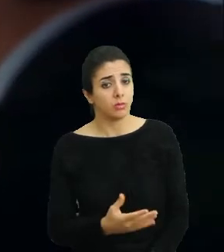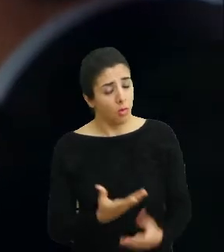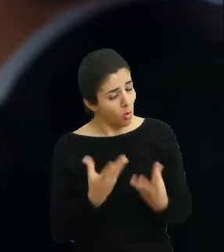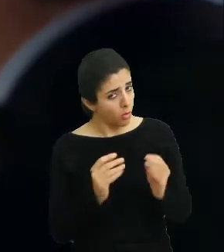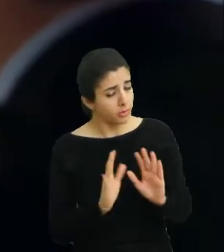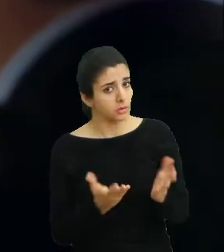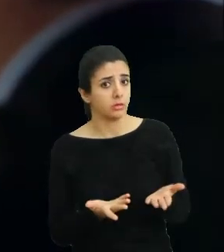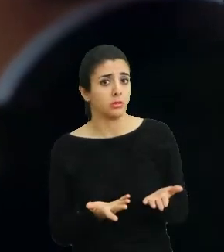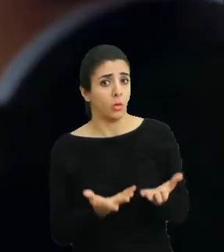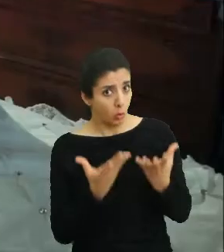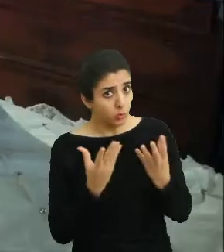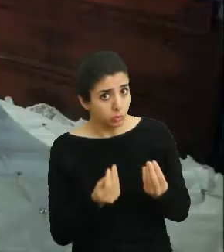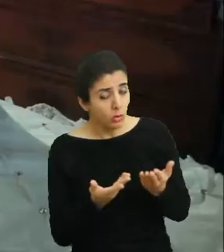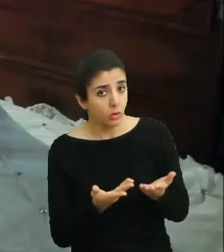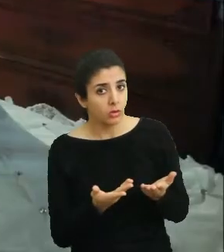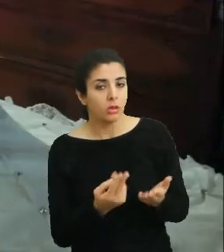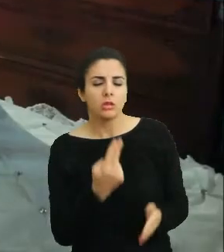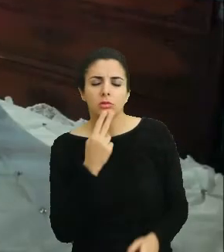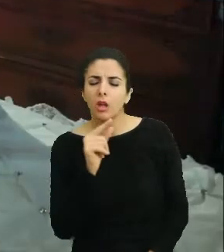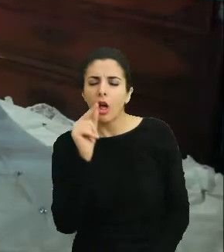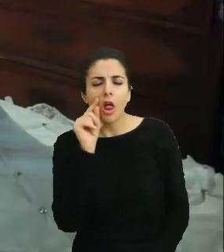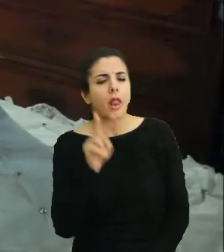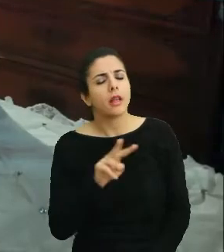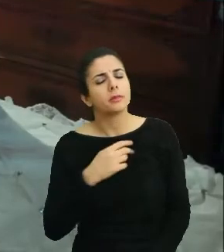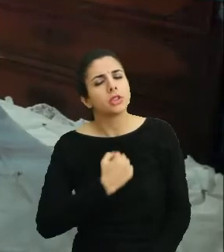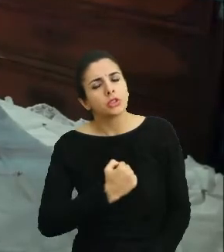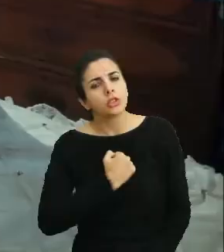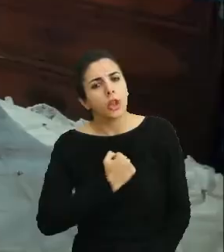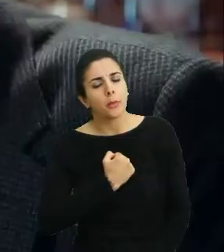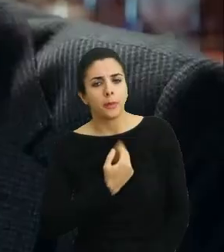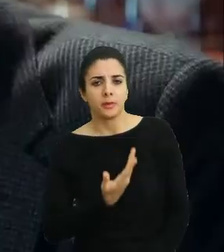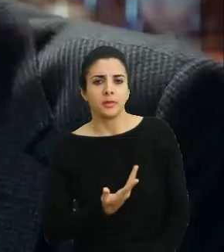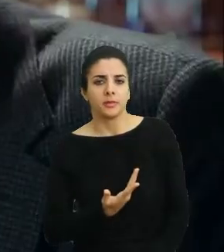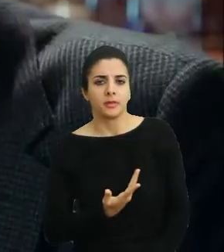Olur mu öyle şey? Kız erkek, ikisi de canımın canıdır.